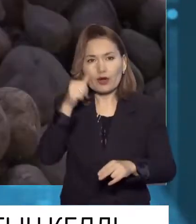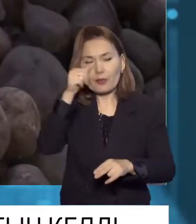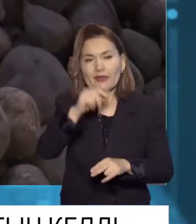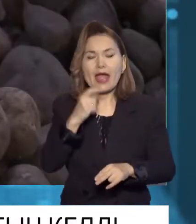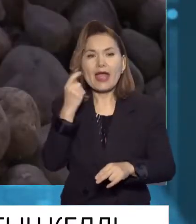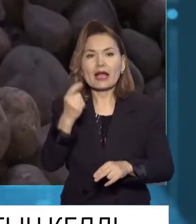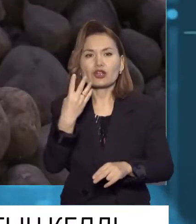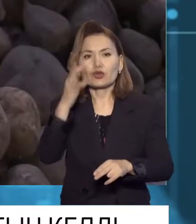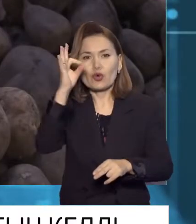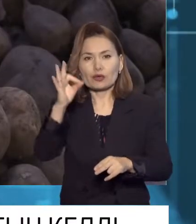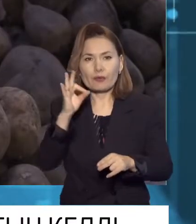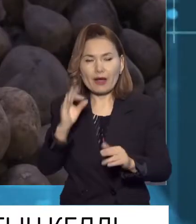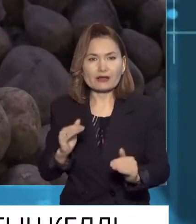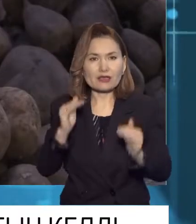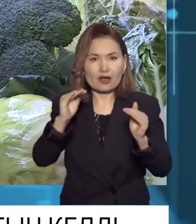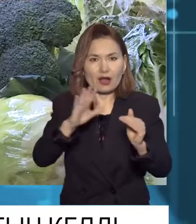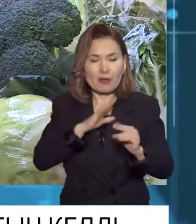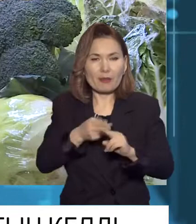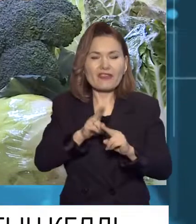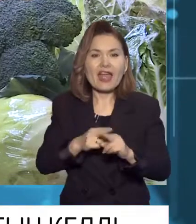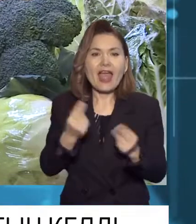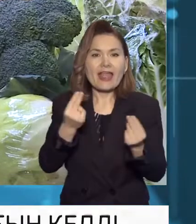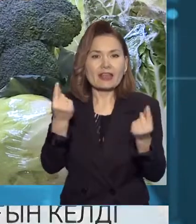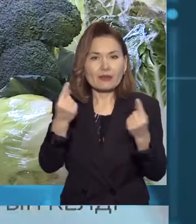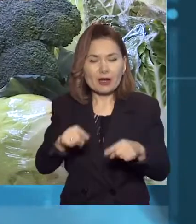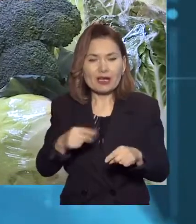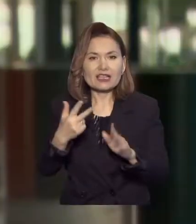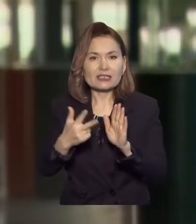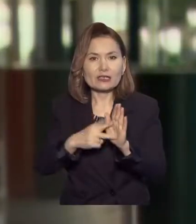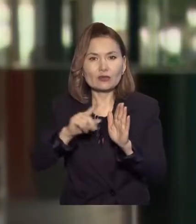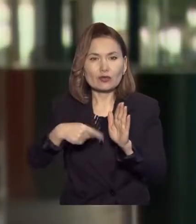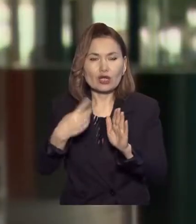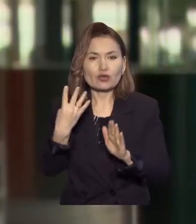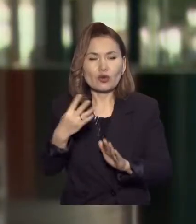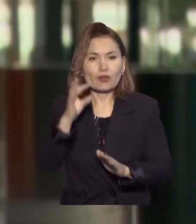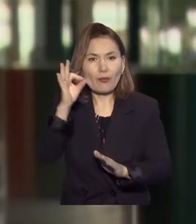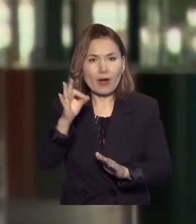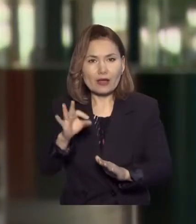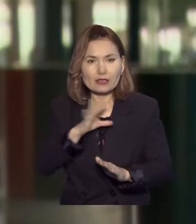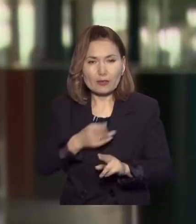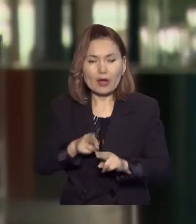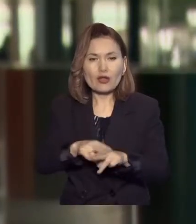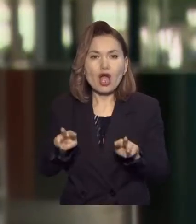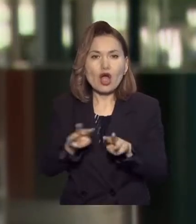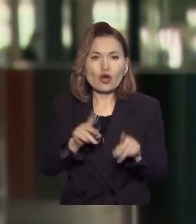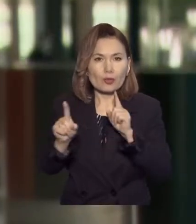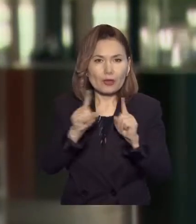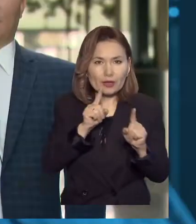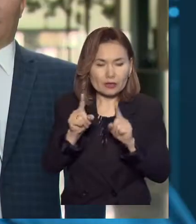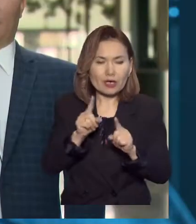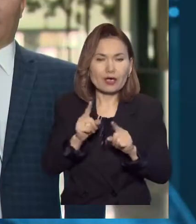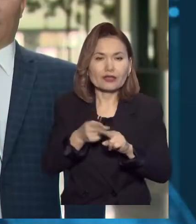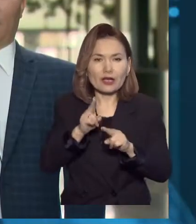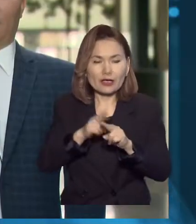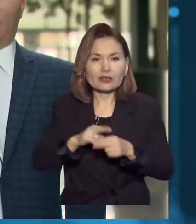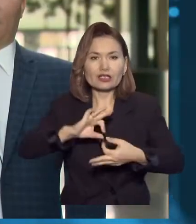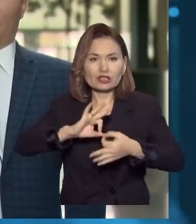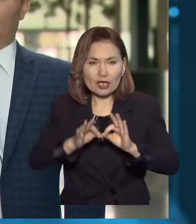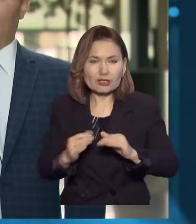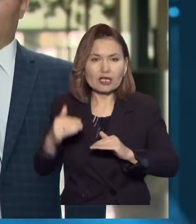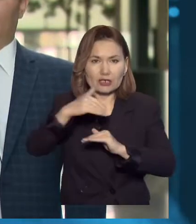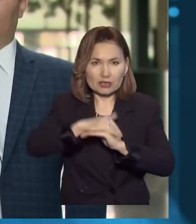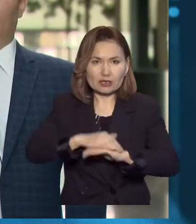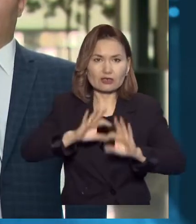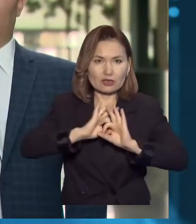алайда инфляция деңгейі межеден асып 8,4%-ді құраған. Үкімет отырысы туралы толық ақпаратты алдағы шығарылымдардан